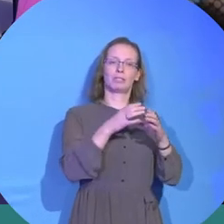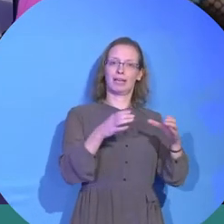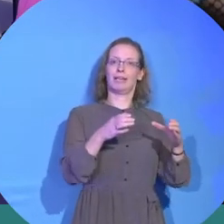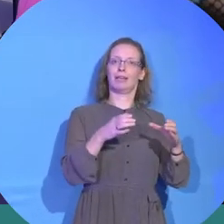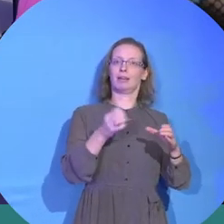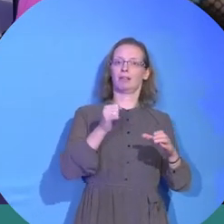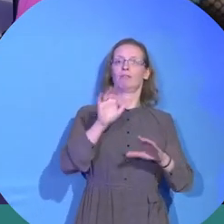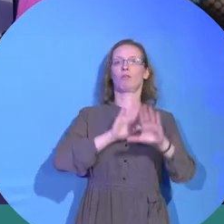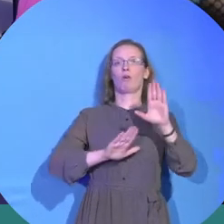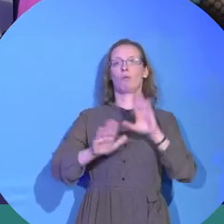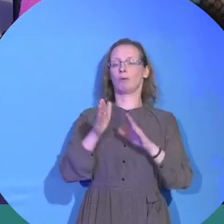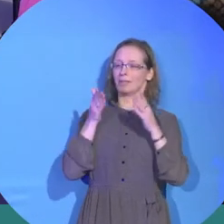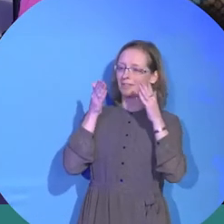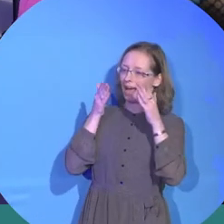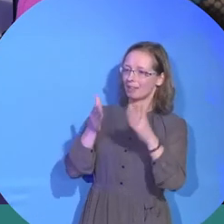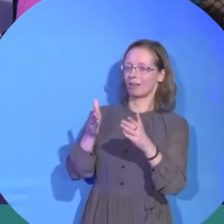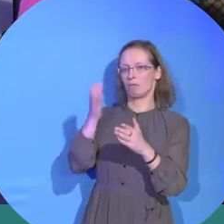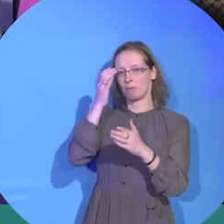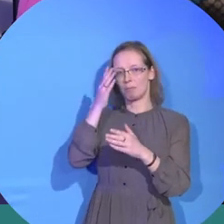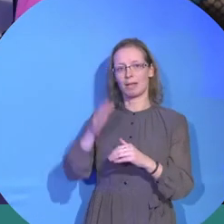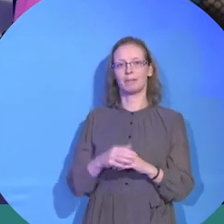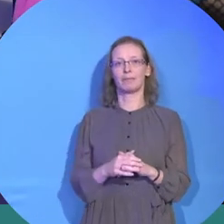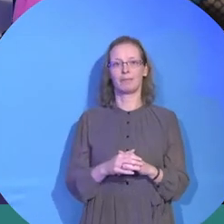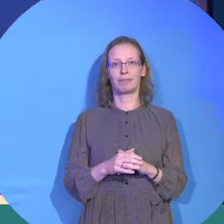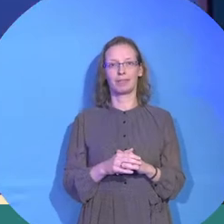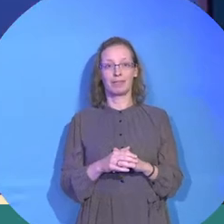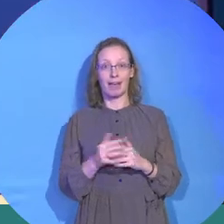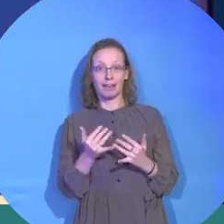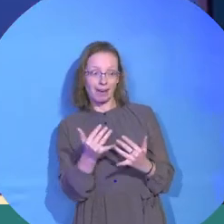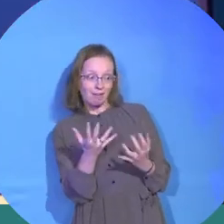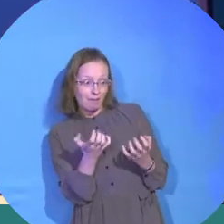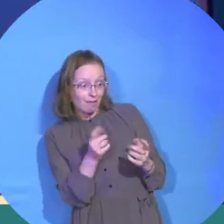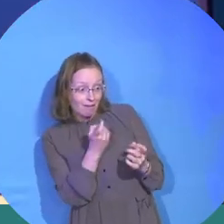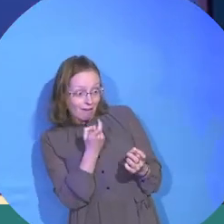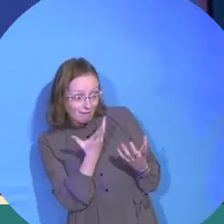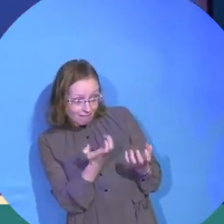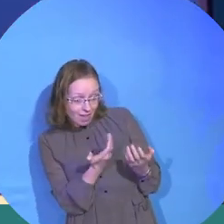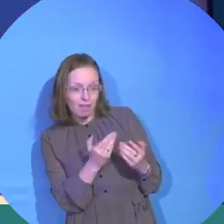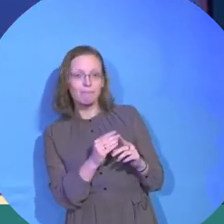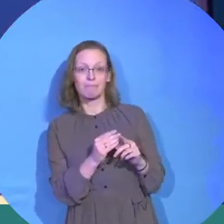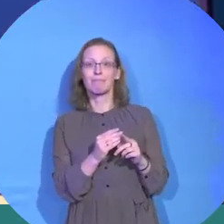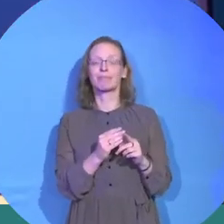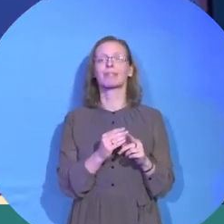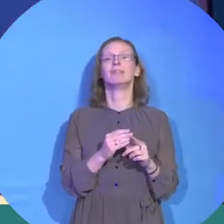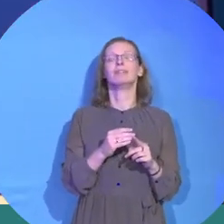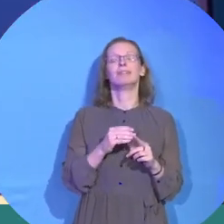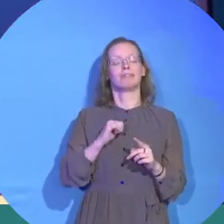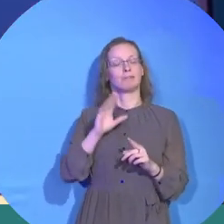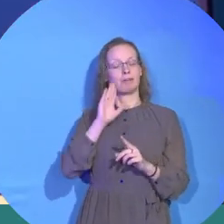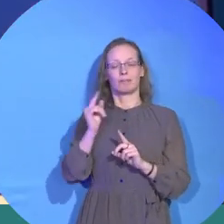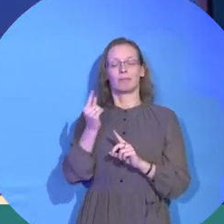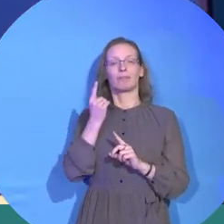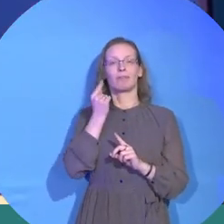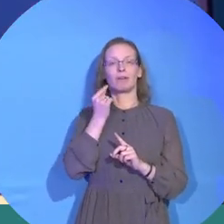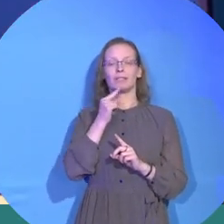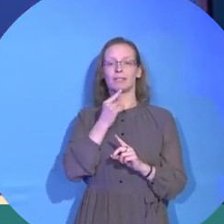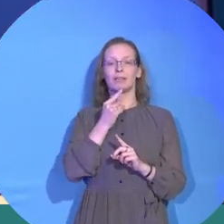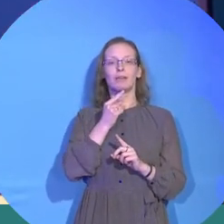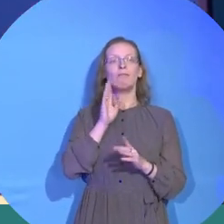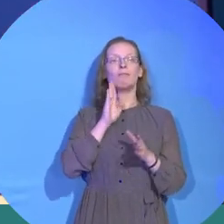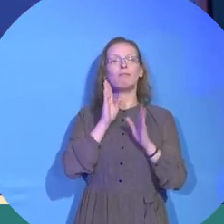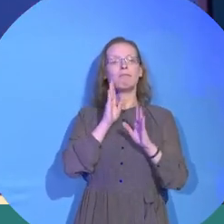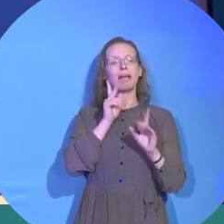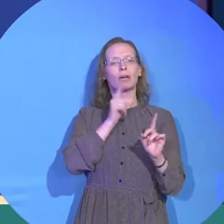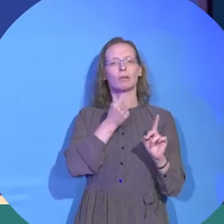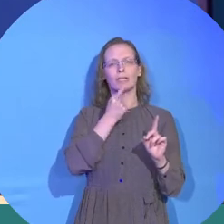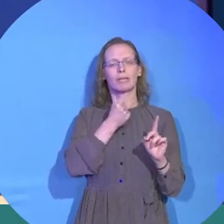om te reageren. Herken je dit? Ja, ik herken het zeker. Ik heb zelfs een vrouw gehad die zei, ik ben gedwongen om de eerste abortuspil te slikken door de verpleegkundige. Die zei, hou nou op